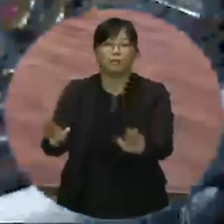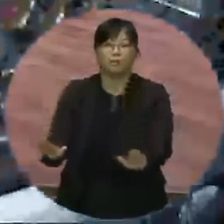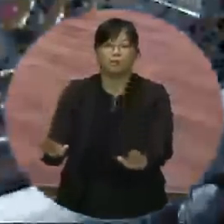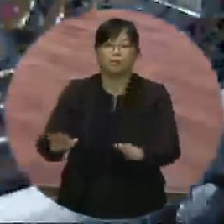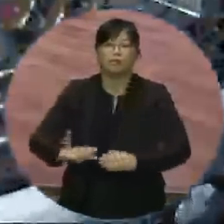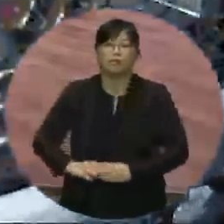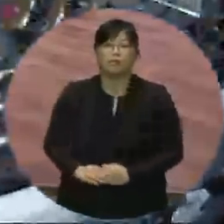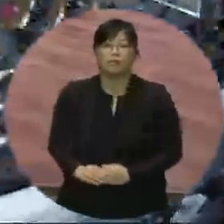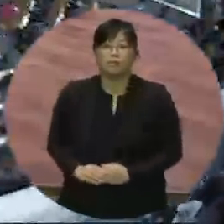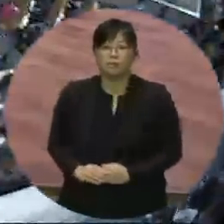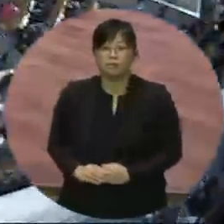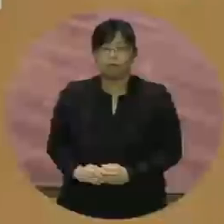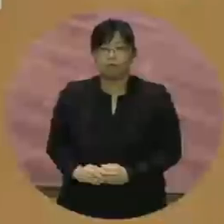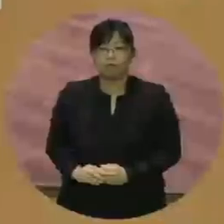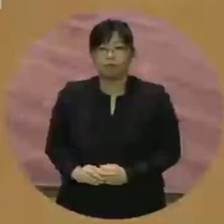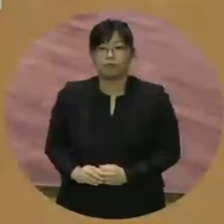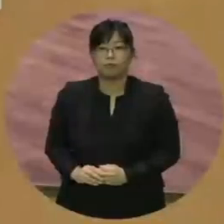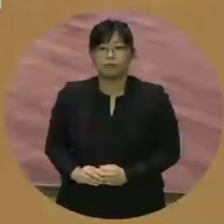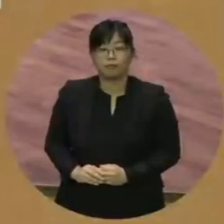아멘.